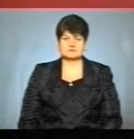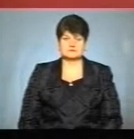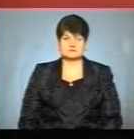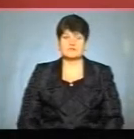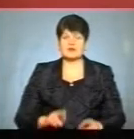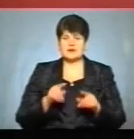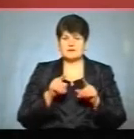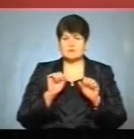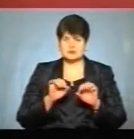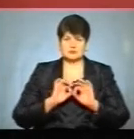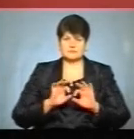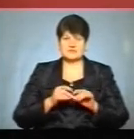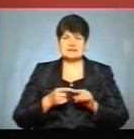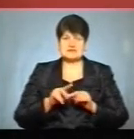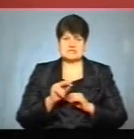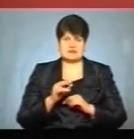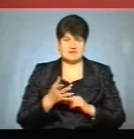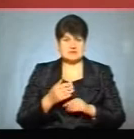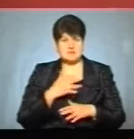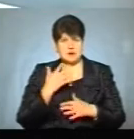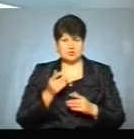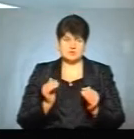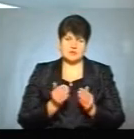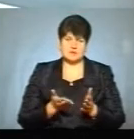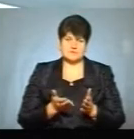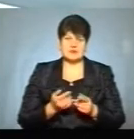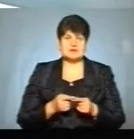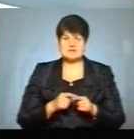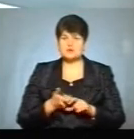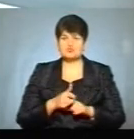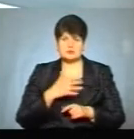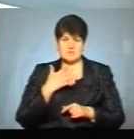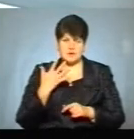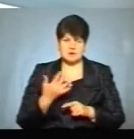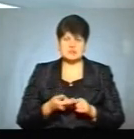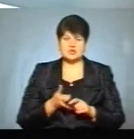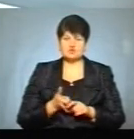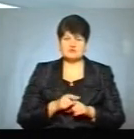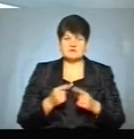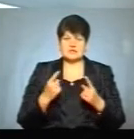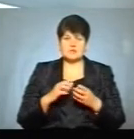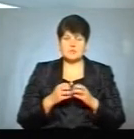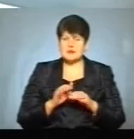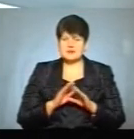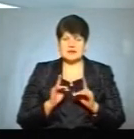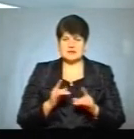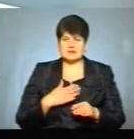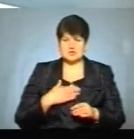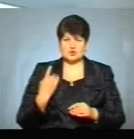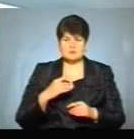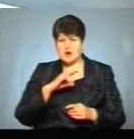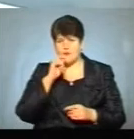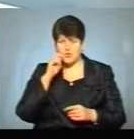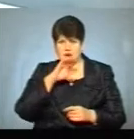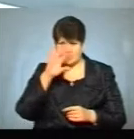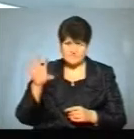Як ви можете прокоментувати такі цифри? Це багато чи мало? Це, звичайно, що дуже багато. Це дуже велика проблема не тільки нашої області, але й країни в цілому.